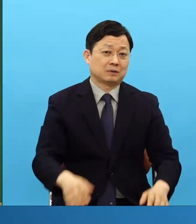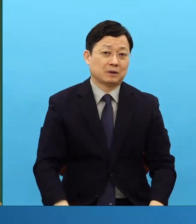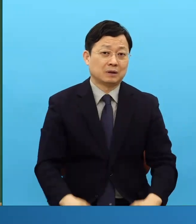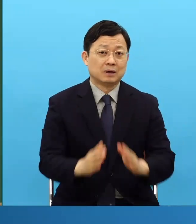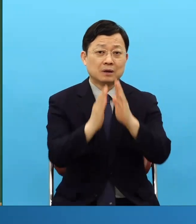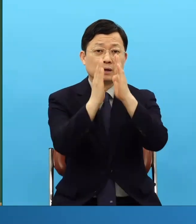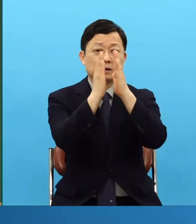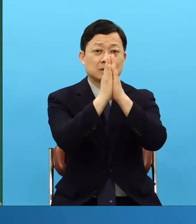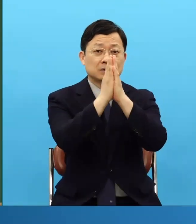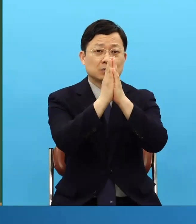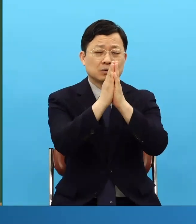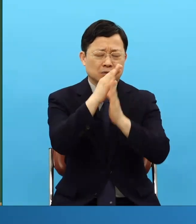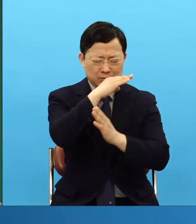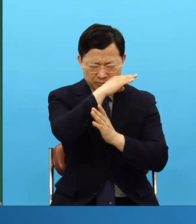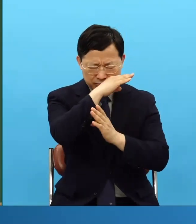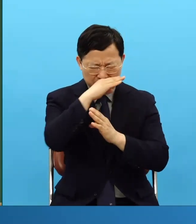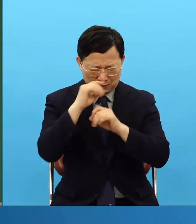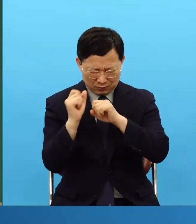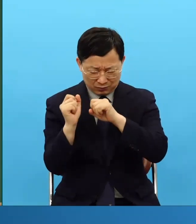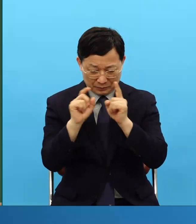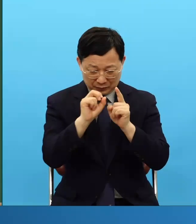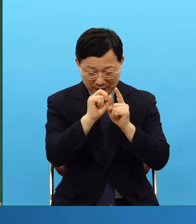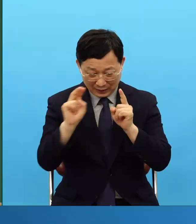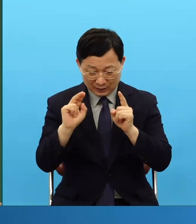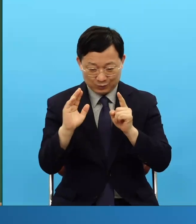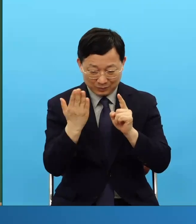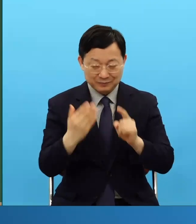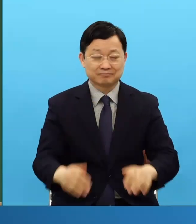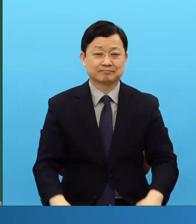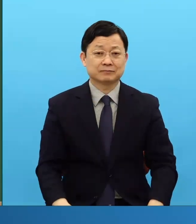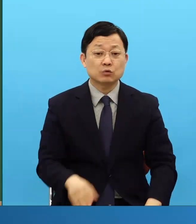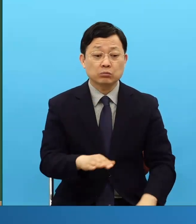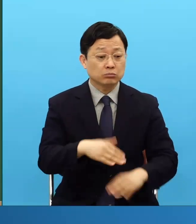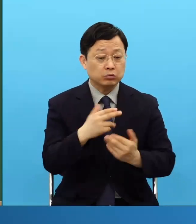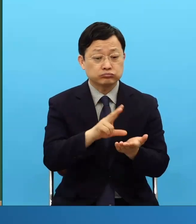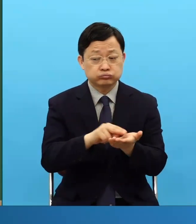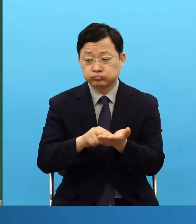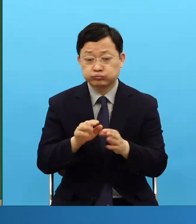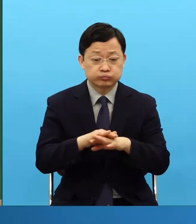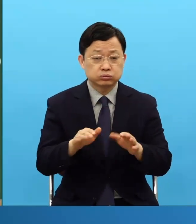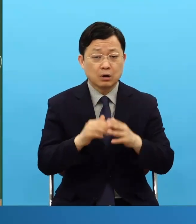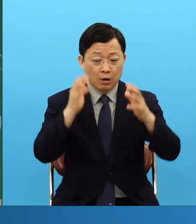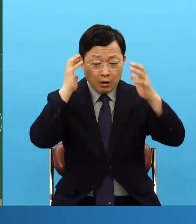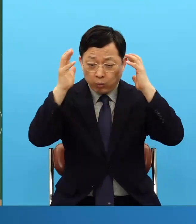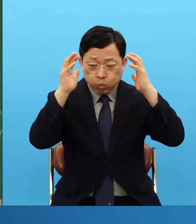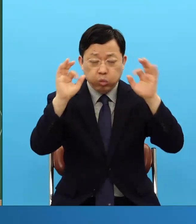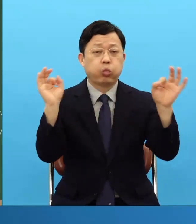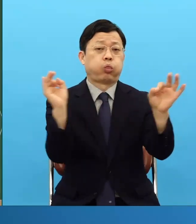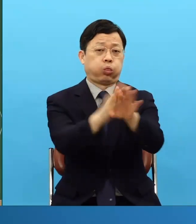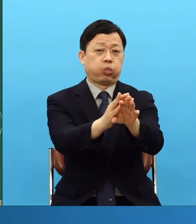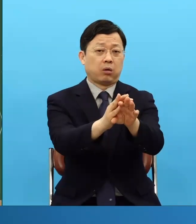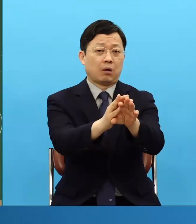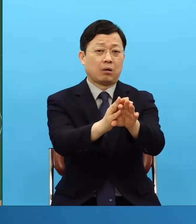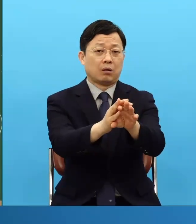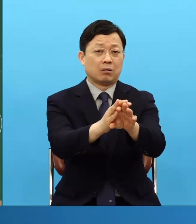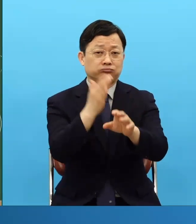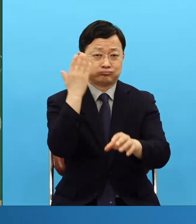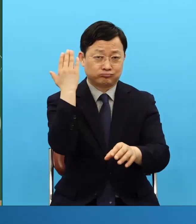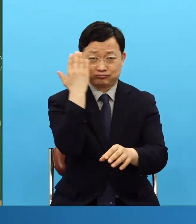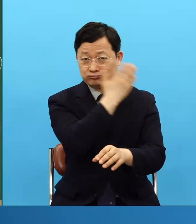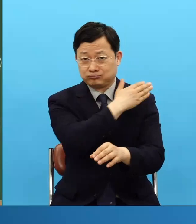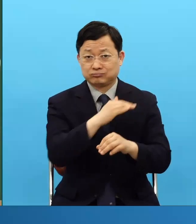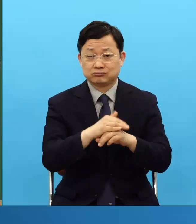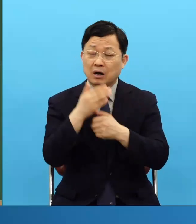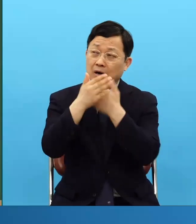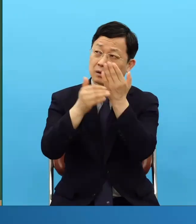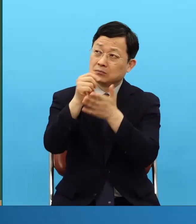제대로 회복해야 돼요. And you have to properly restore prayer. 그러면 다 됩니다. Then everything will take 복잡한 게 place. 전혀 없어. It's not 하나님께서는 complicated at 이 all. 축복을 주신